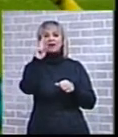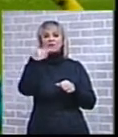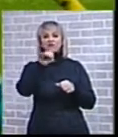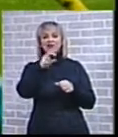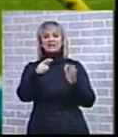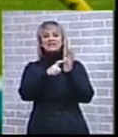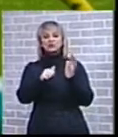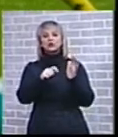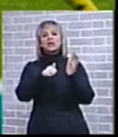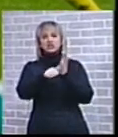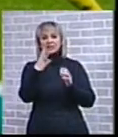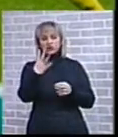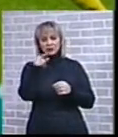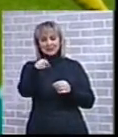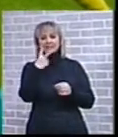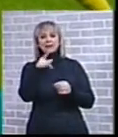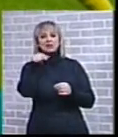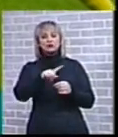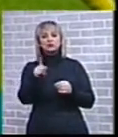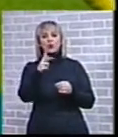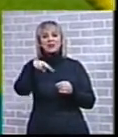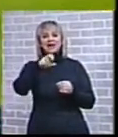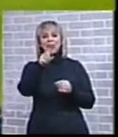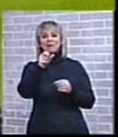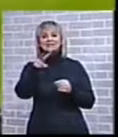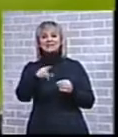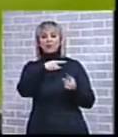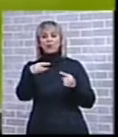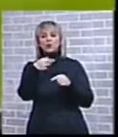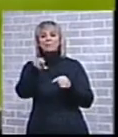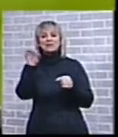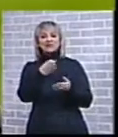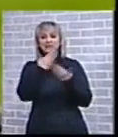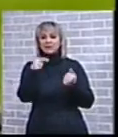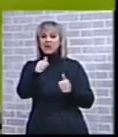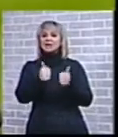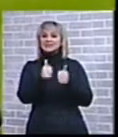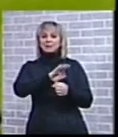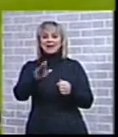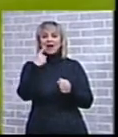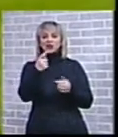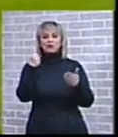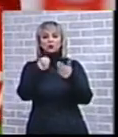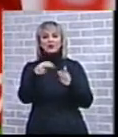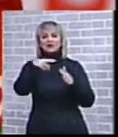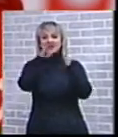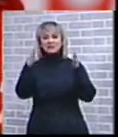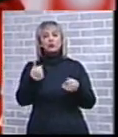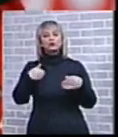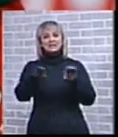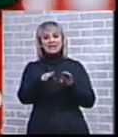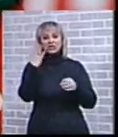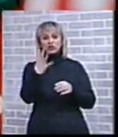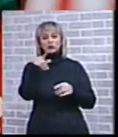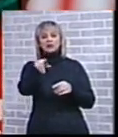– 764. Заметим, что «Локомотив» даже полумоментов не имел, у соперника ни одного удара в створ. У нас таковых